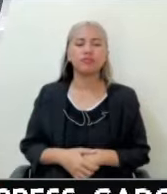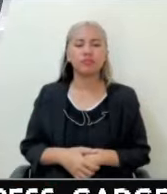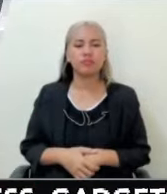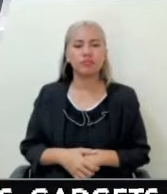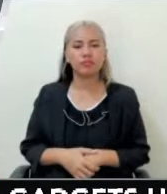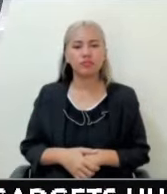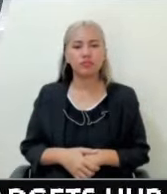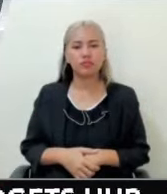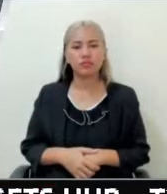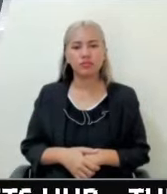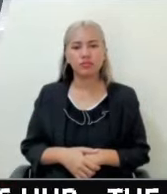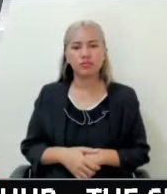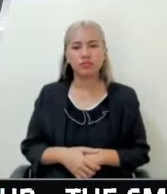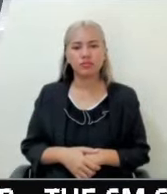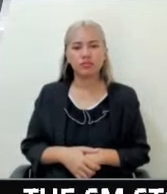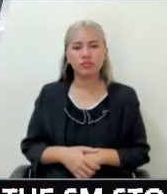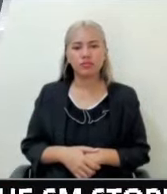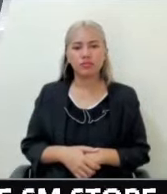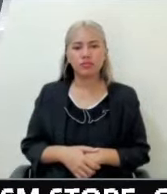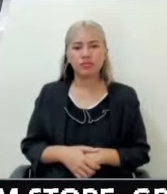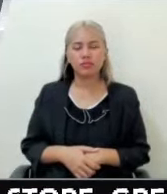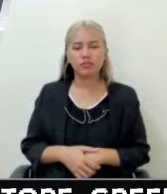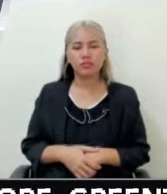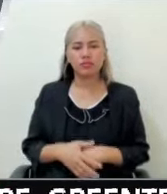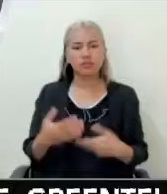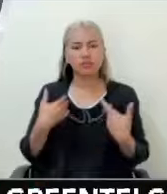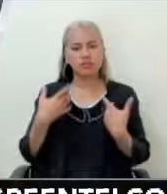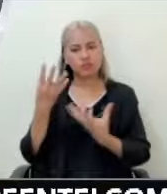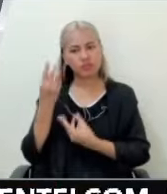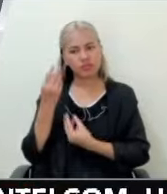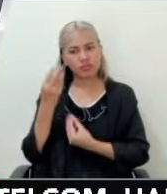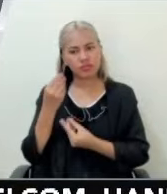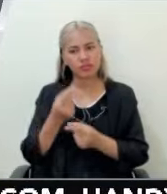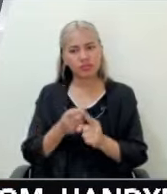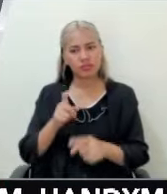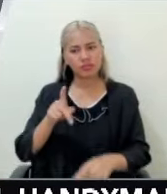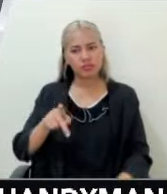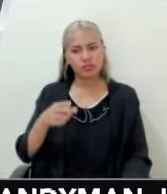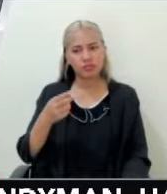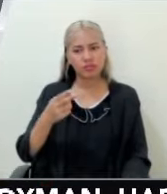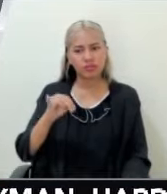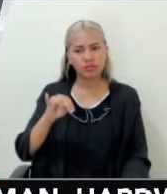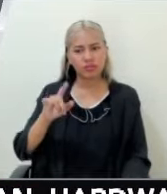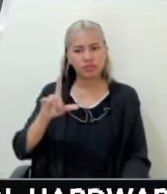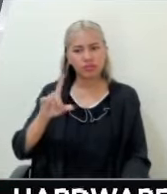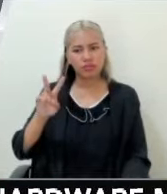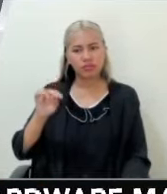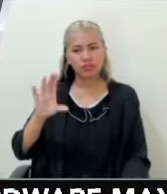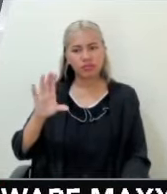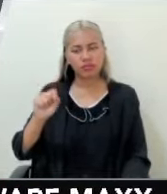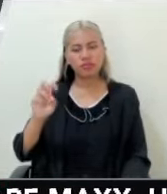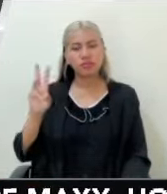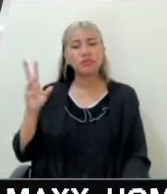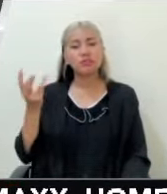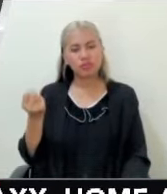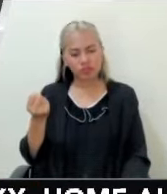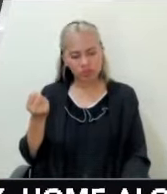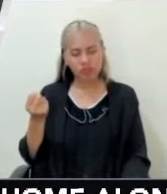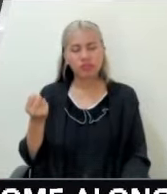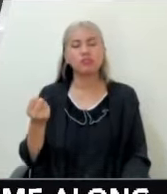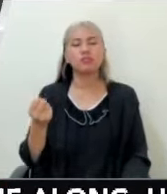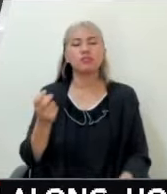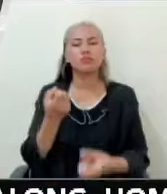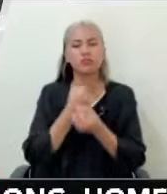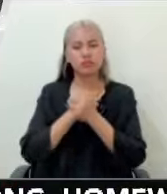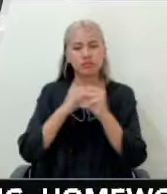kung direktiba ho ng F sa inyo kung kailan po sila mag-abiso sa ligtas ng umuwi mga kababayan po natin nandyan so